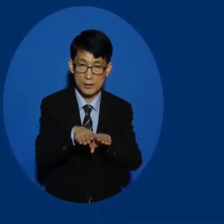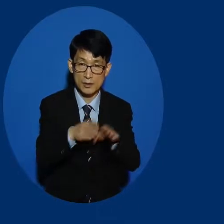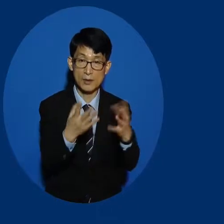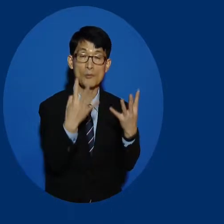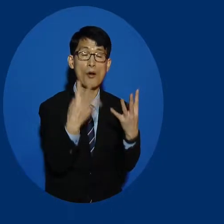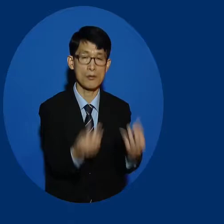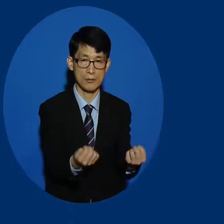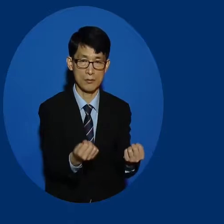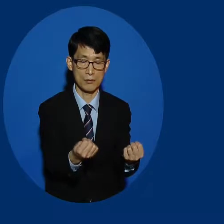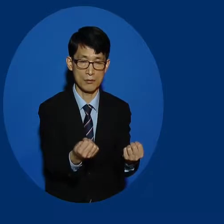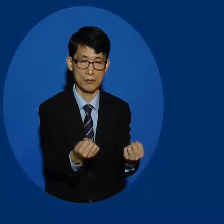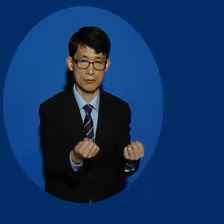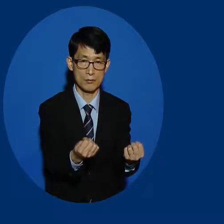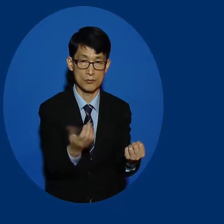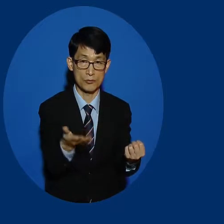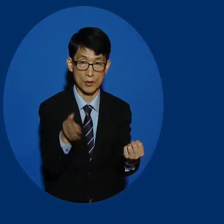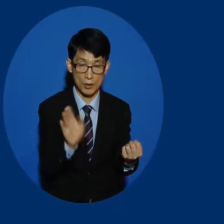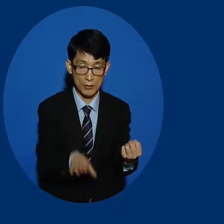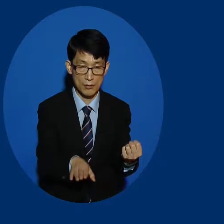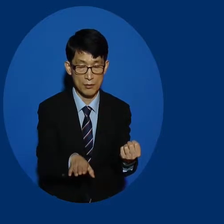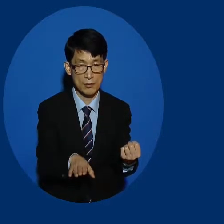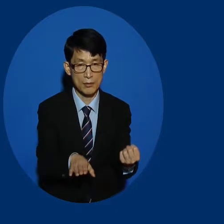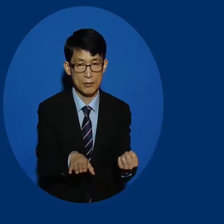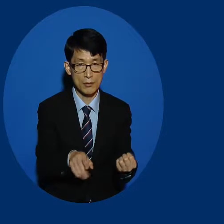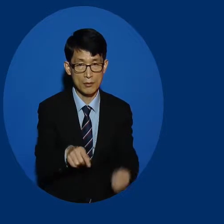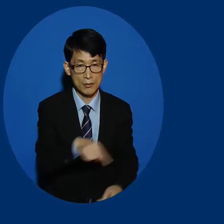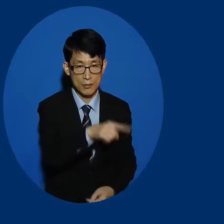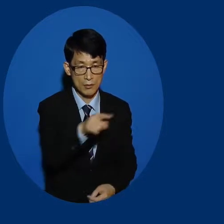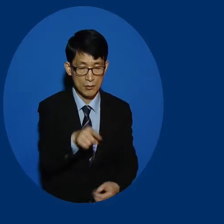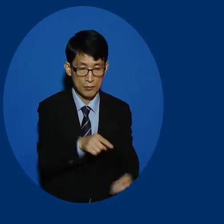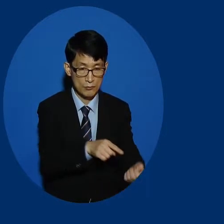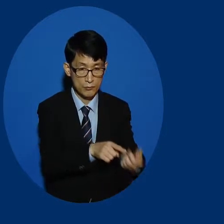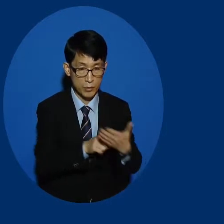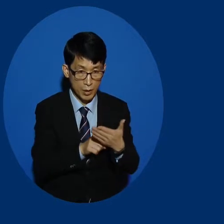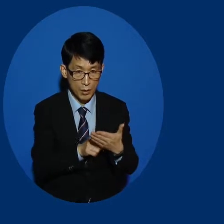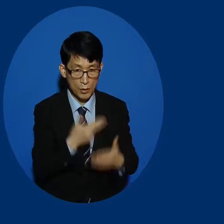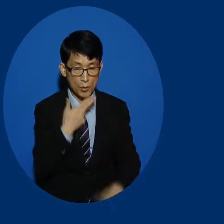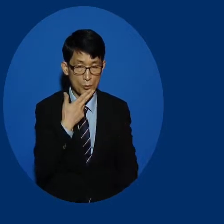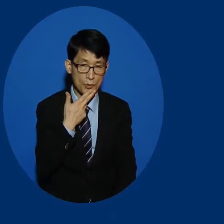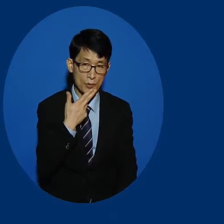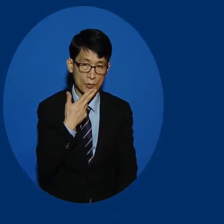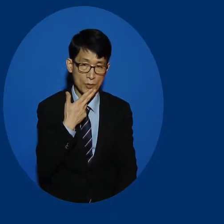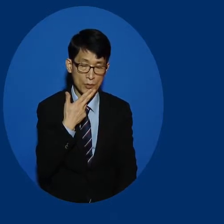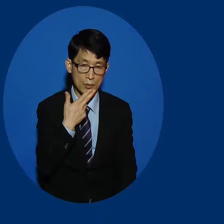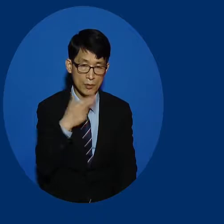많음에도 불구하고 그것들이 이렇게 드러나 있지 않고 잘 숨겨져 있어요.